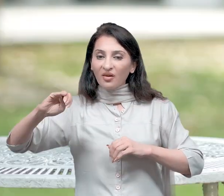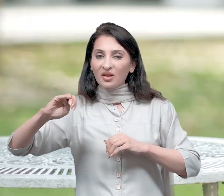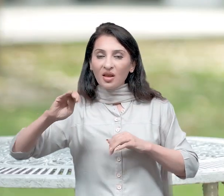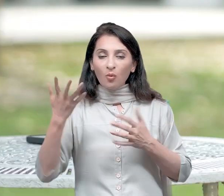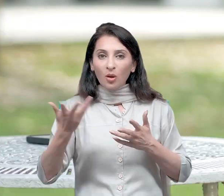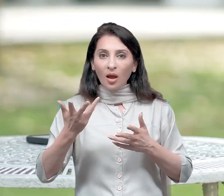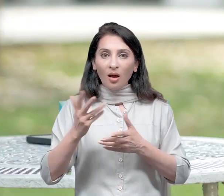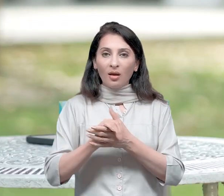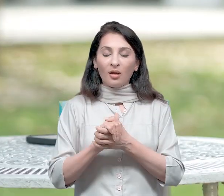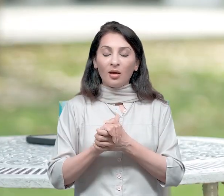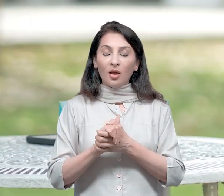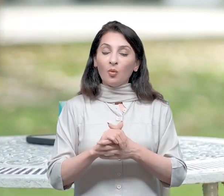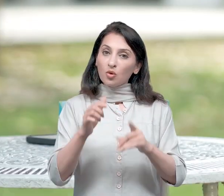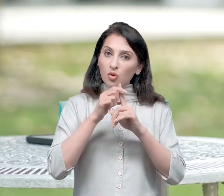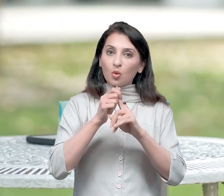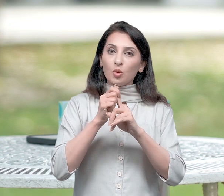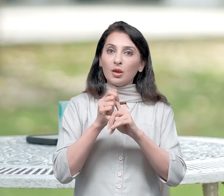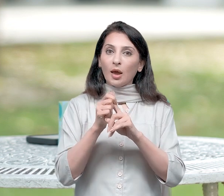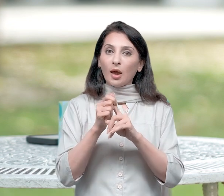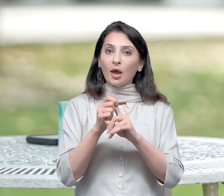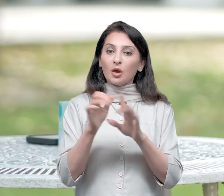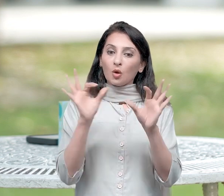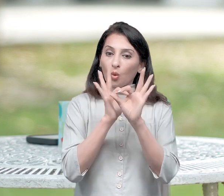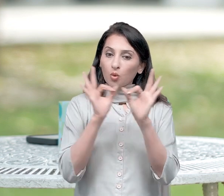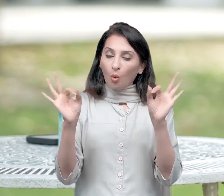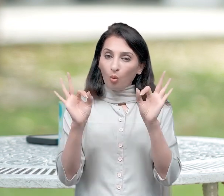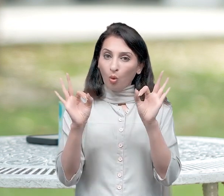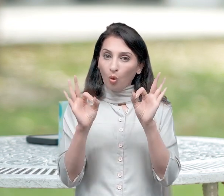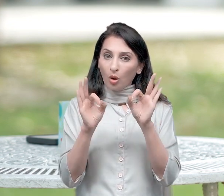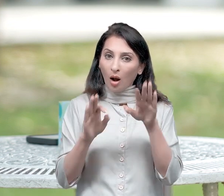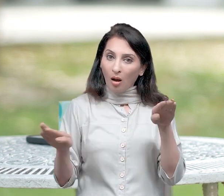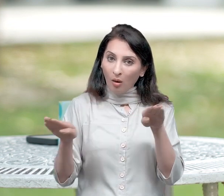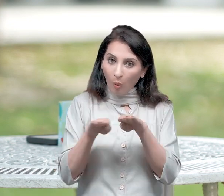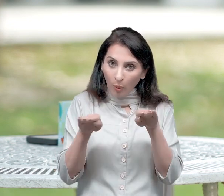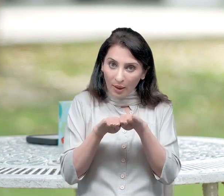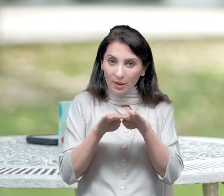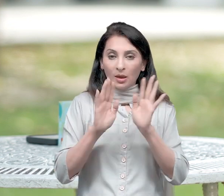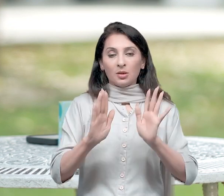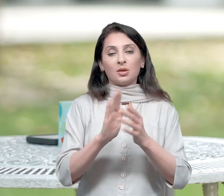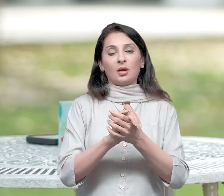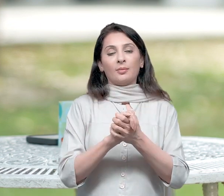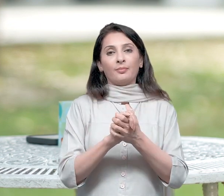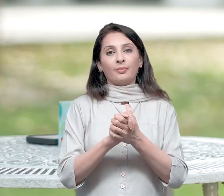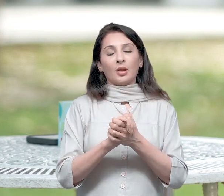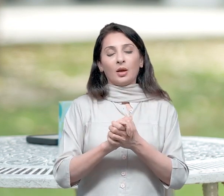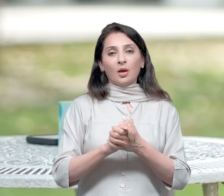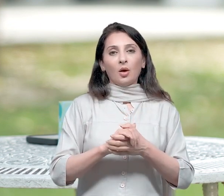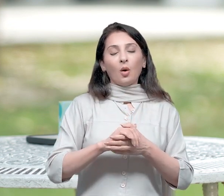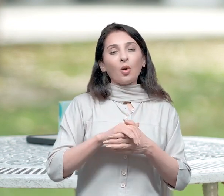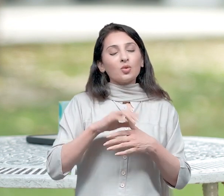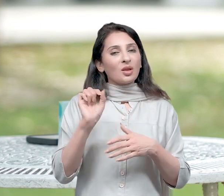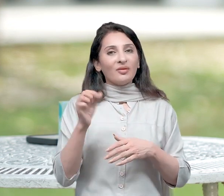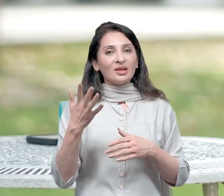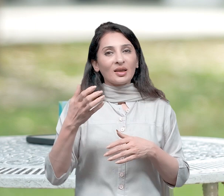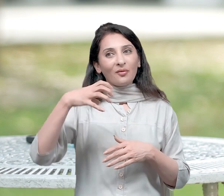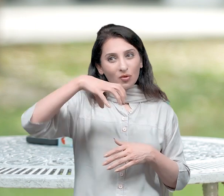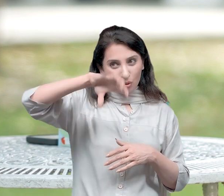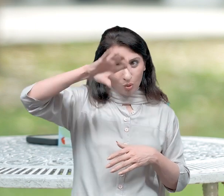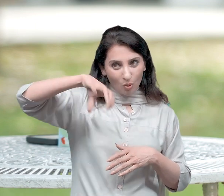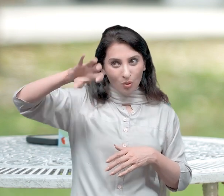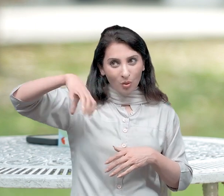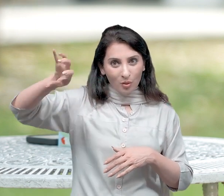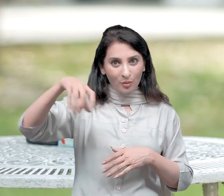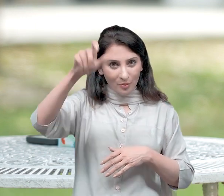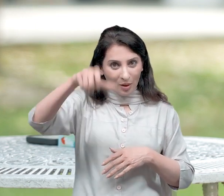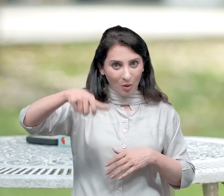کو فنڈ کرنا ہمارا سب سے اہم ایک وہ کام ہے، جس کے لیے ہم